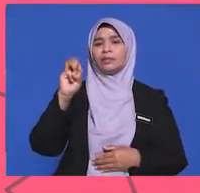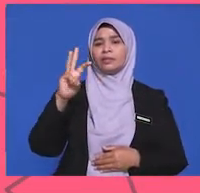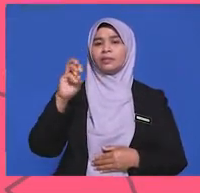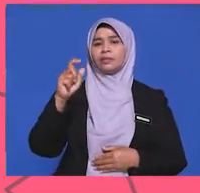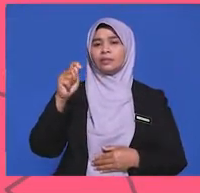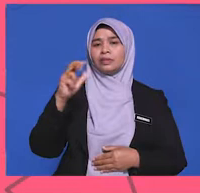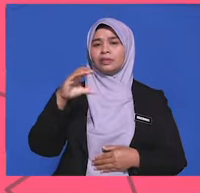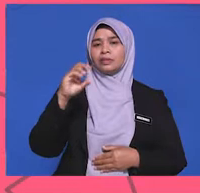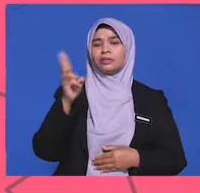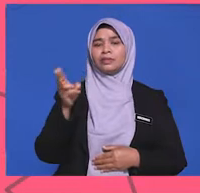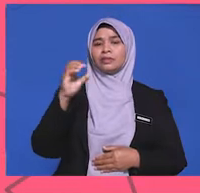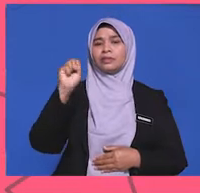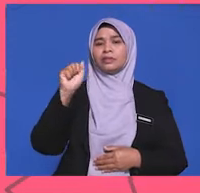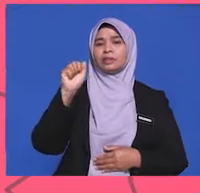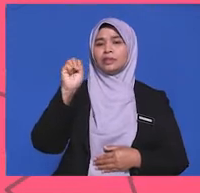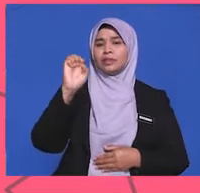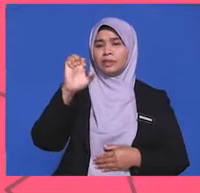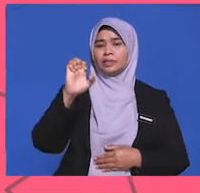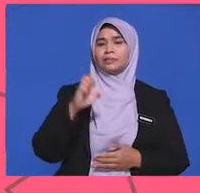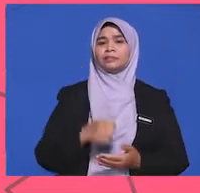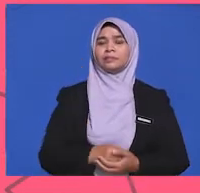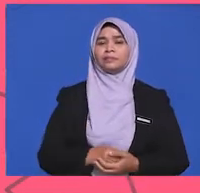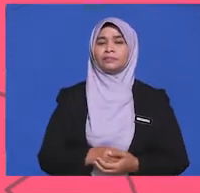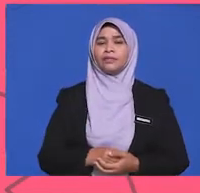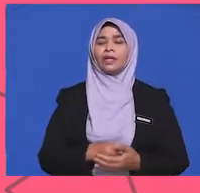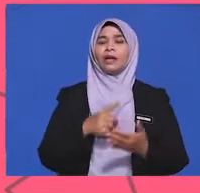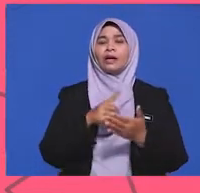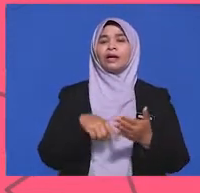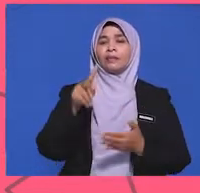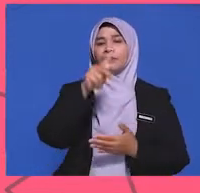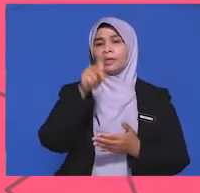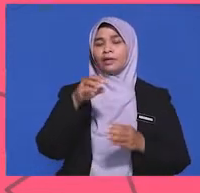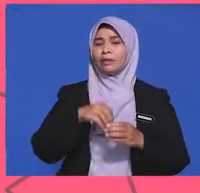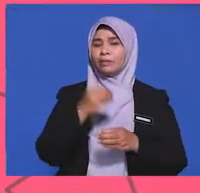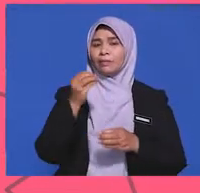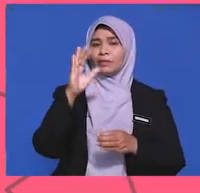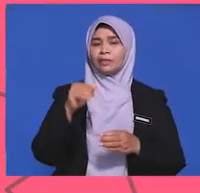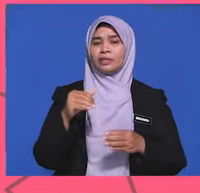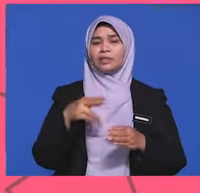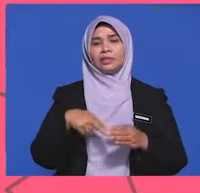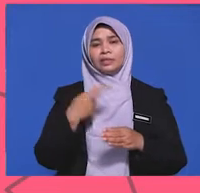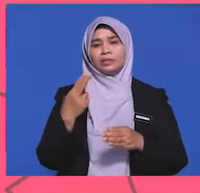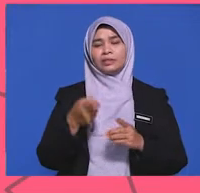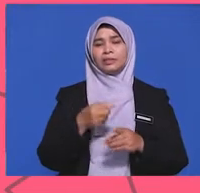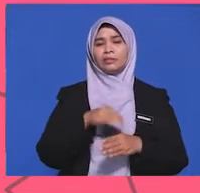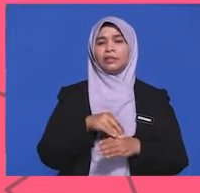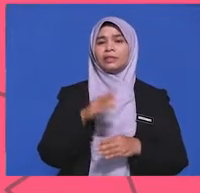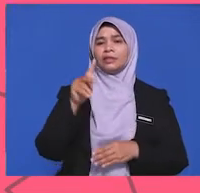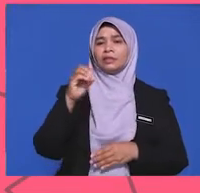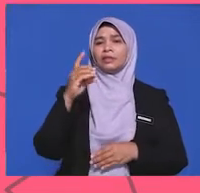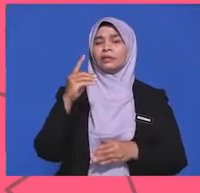akan melaksanakan kawalan pilihan. Apakah output yang terhasil daripada kod atur cara